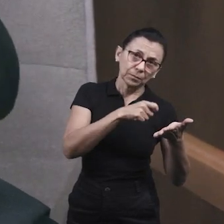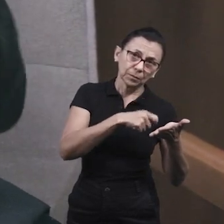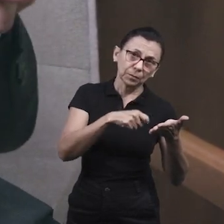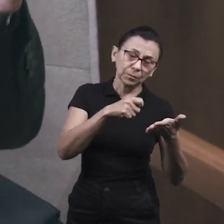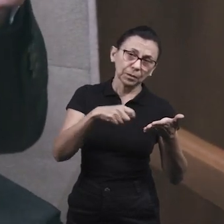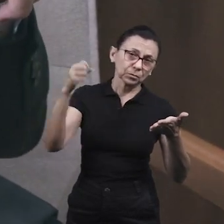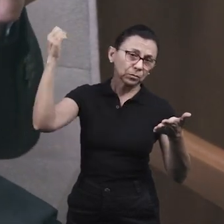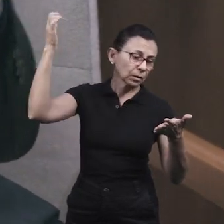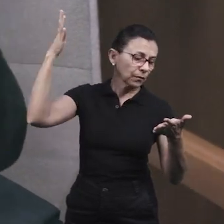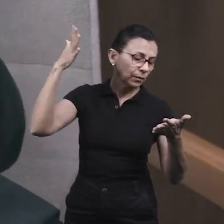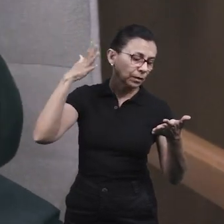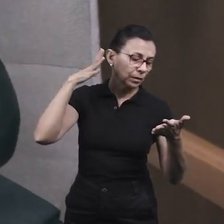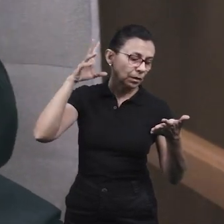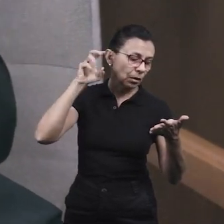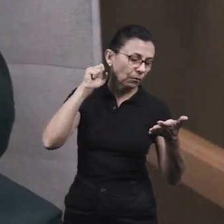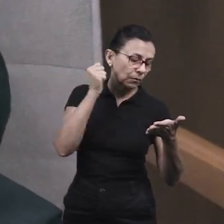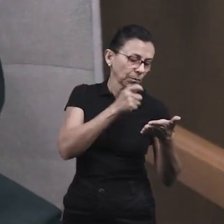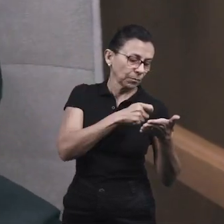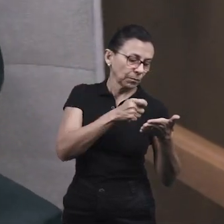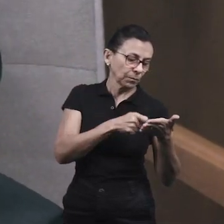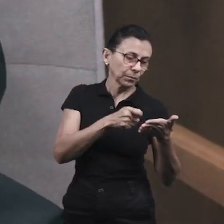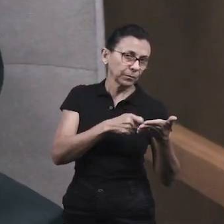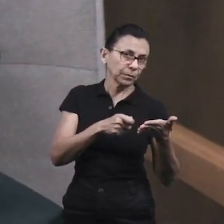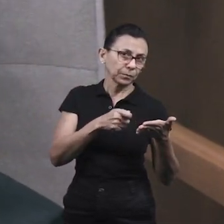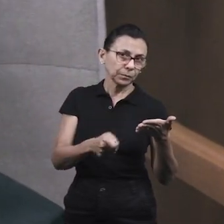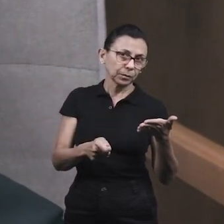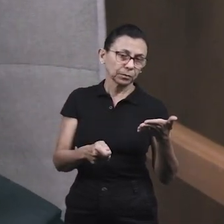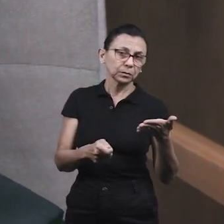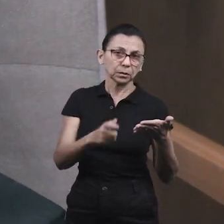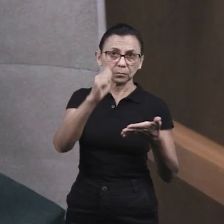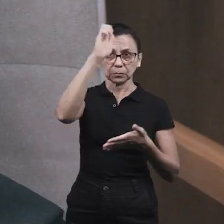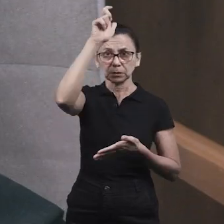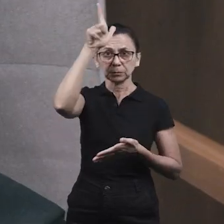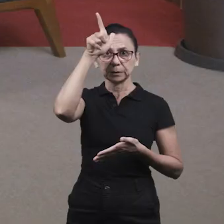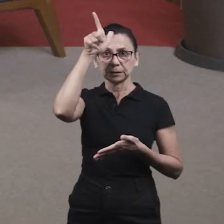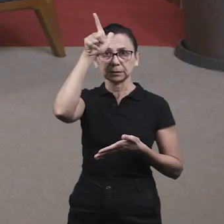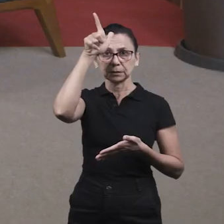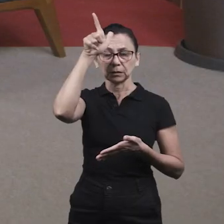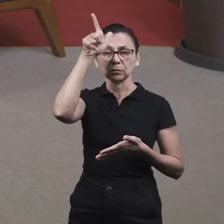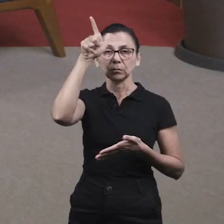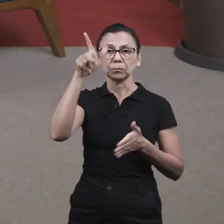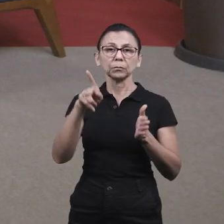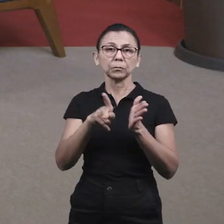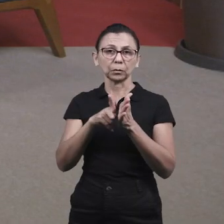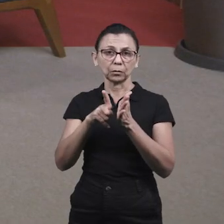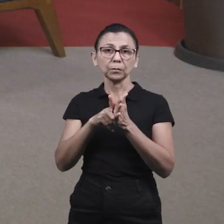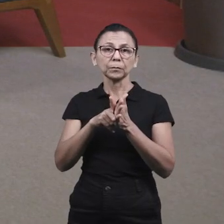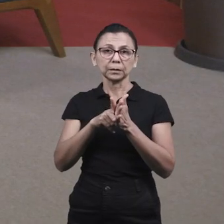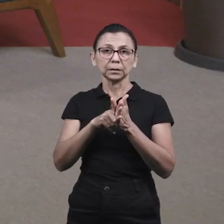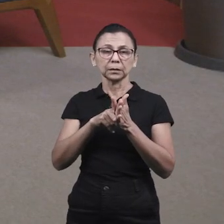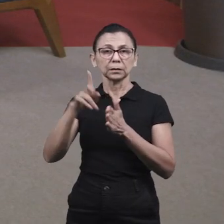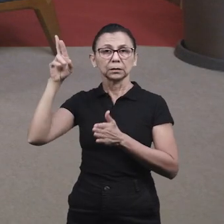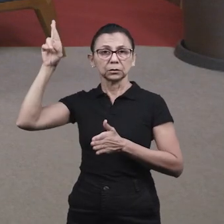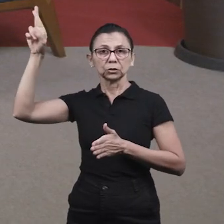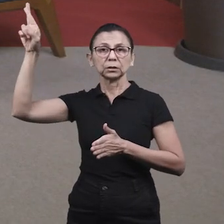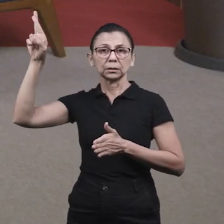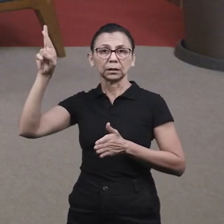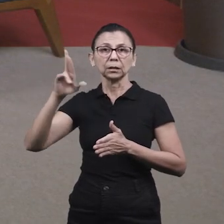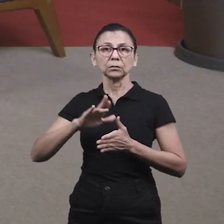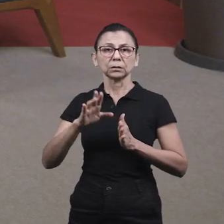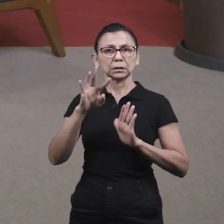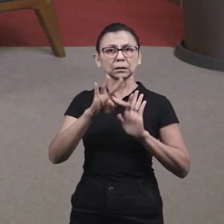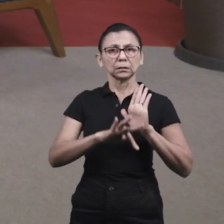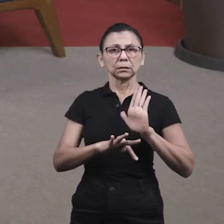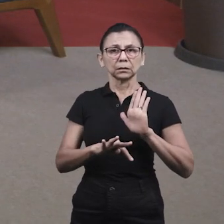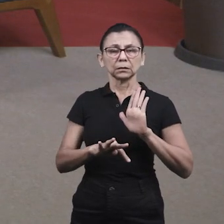enregistrer, pour écrire la Bible, en vérité, Dieu, il est l'auteur de la parole, qui est cette parole,